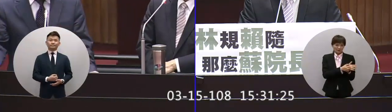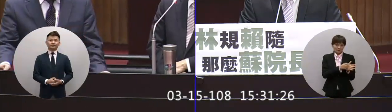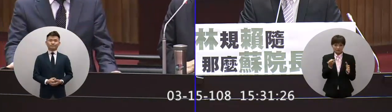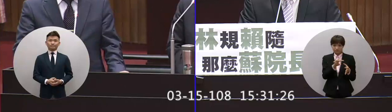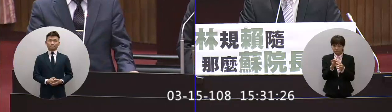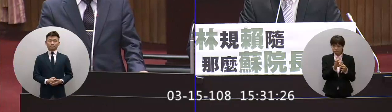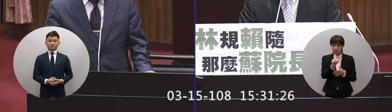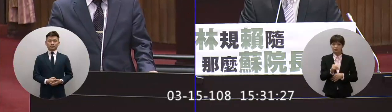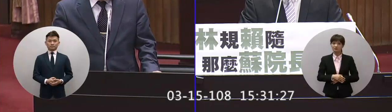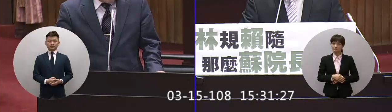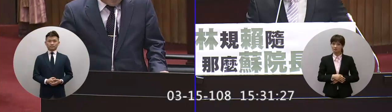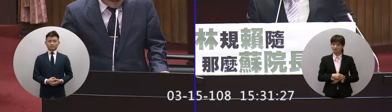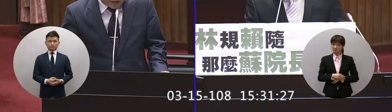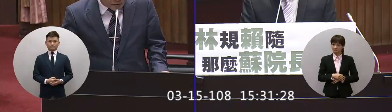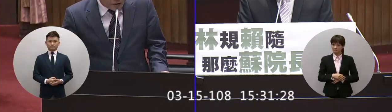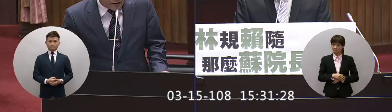高不高度？